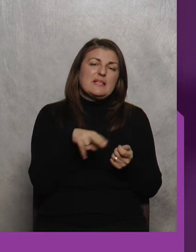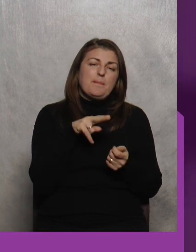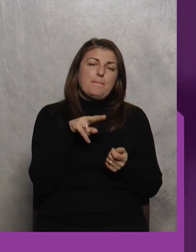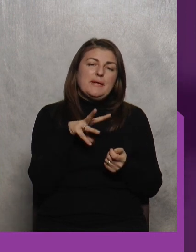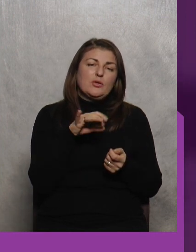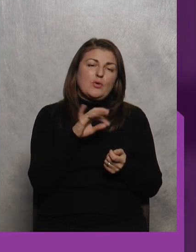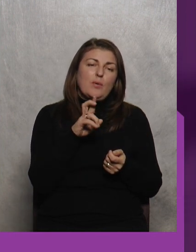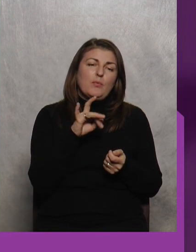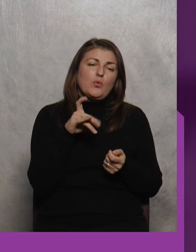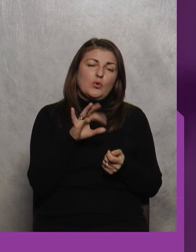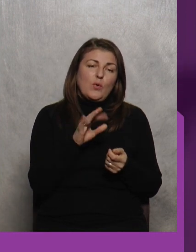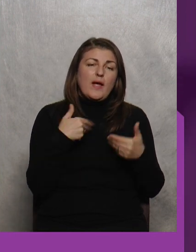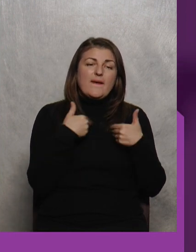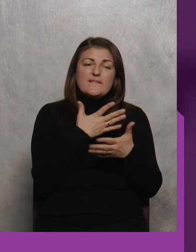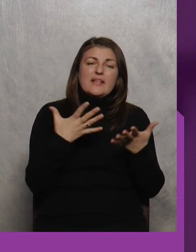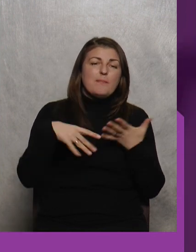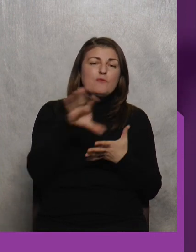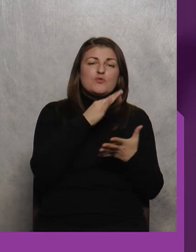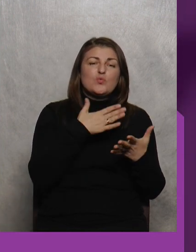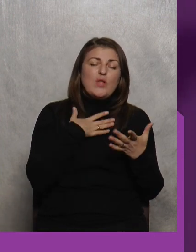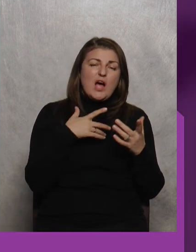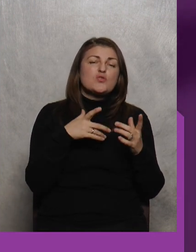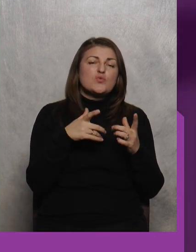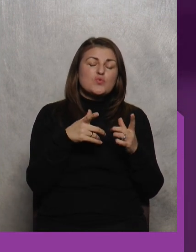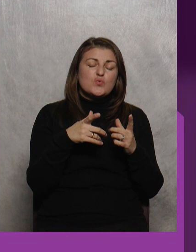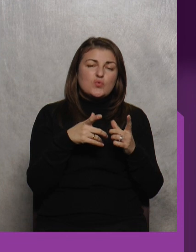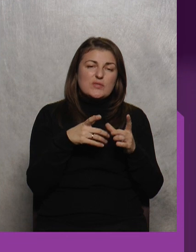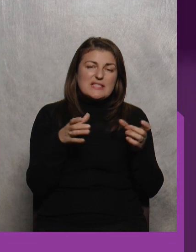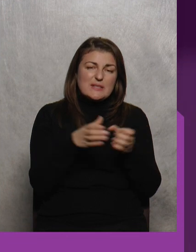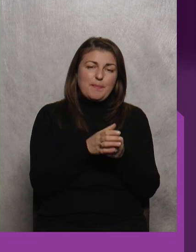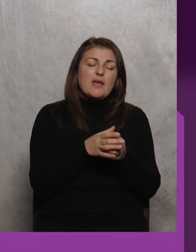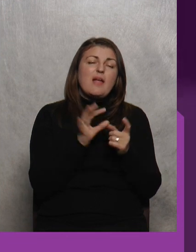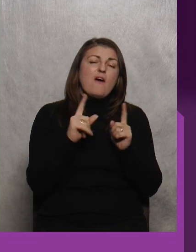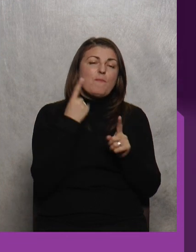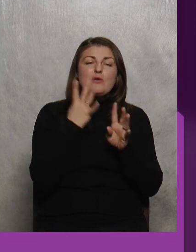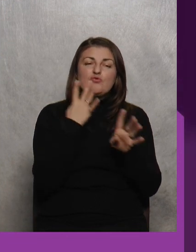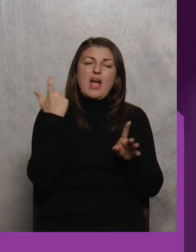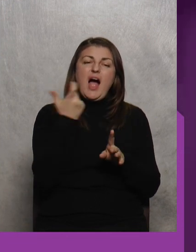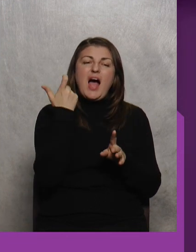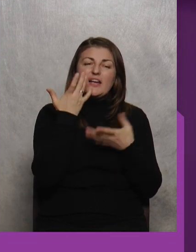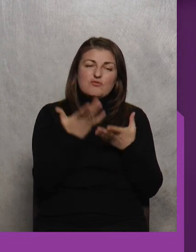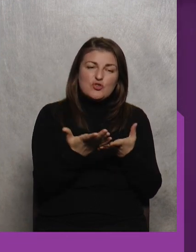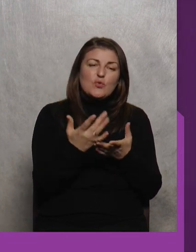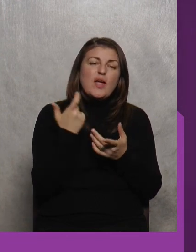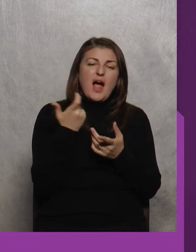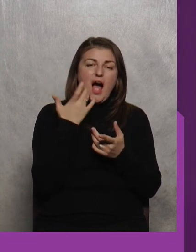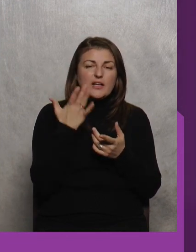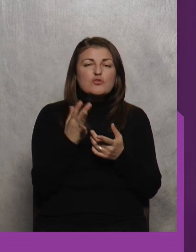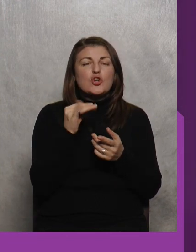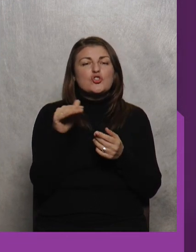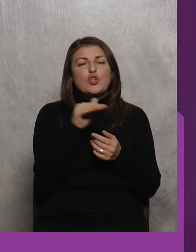Брухно. І вітаємо всю нашу збірну. Так, ми... Ну і в першу чергу Харківщину. І Харківщину, да.